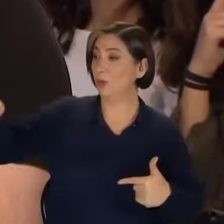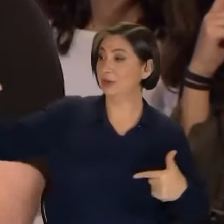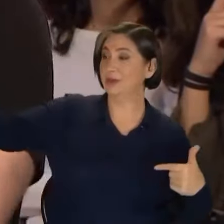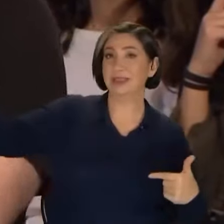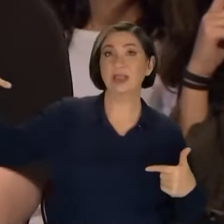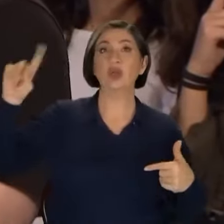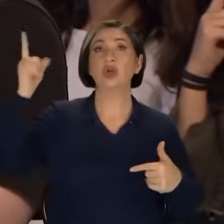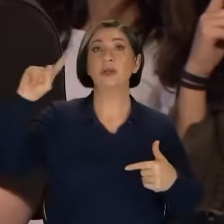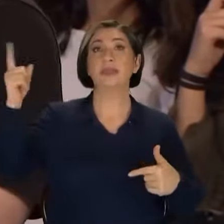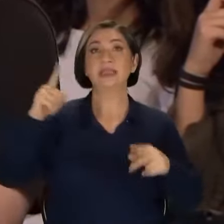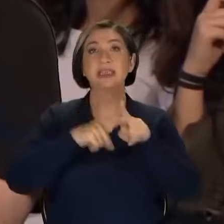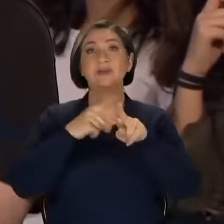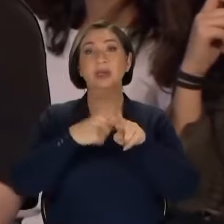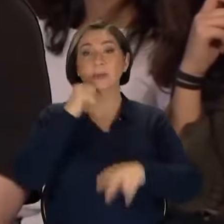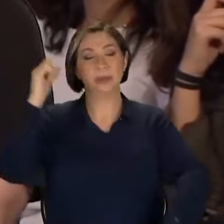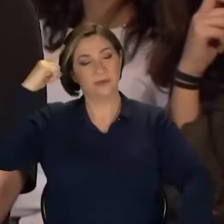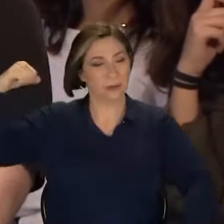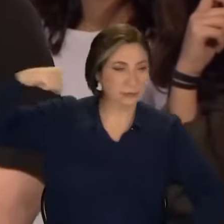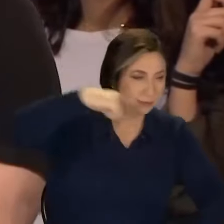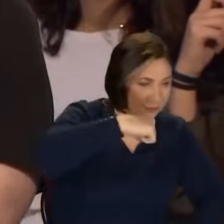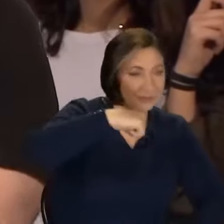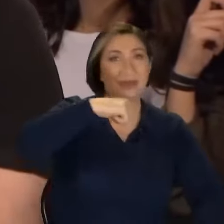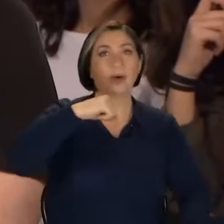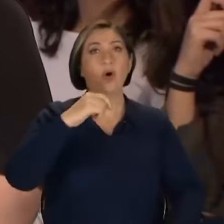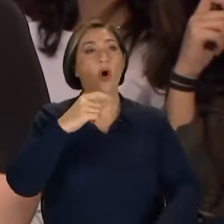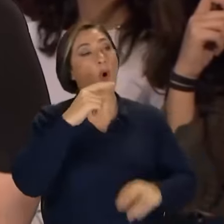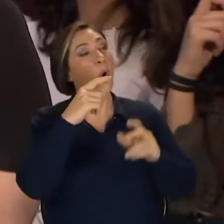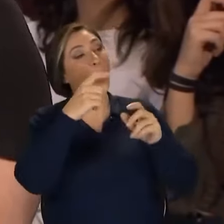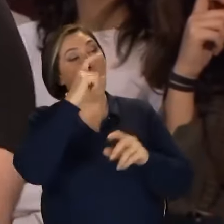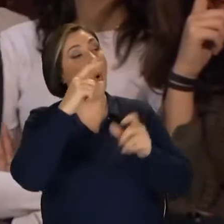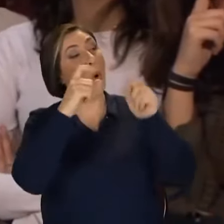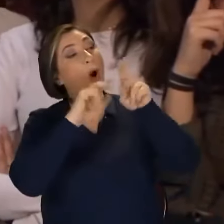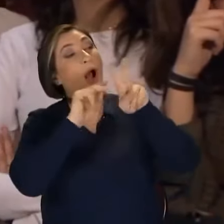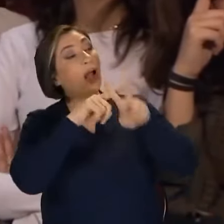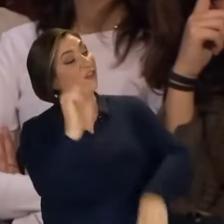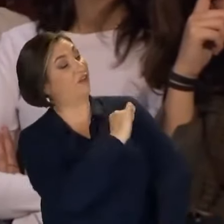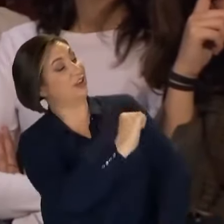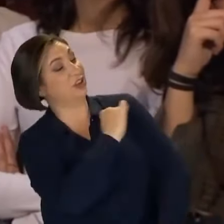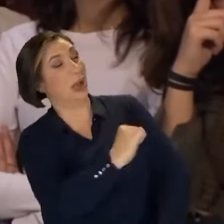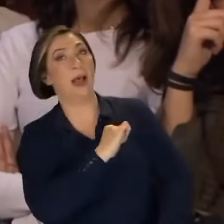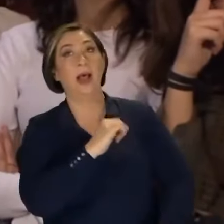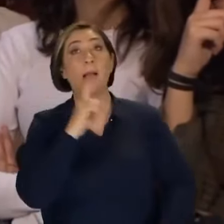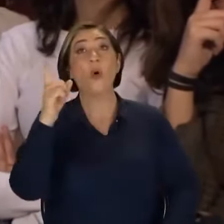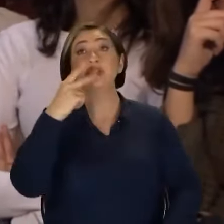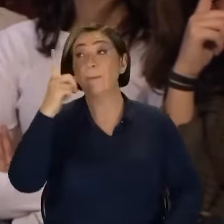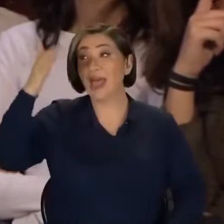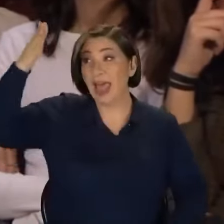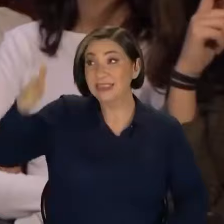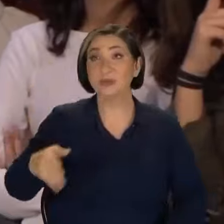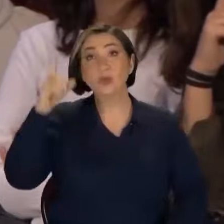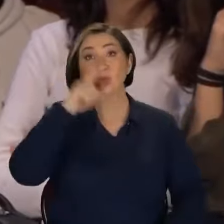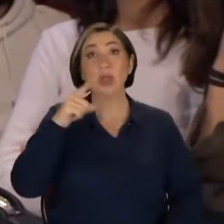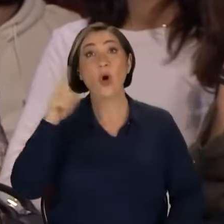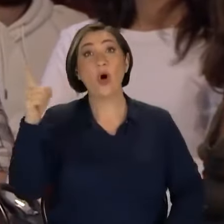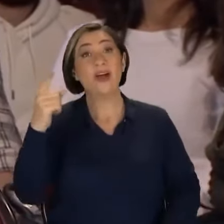yanından yönetmeni Yavuz abi kafasını sokuyor ve diyelim ki o kanı fırçalıyor ama bir tek o cam açıldığı için